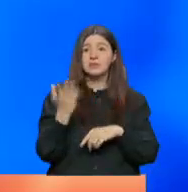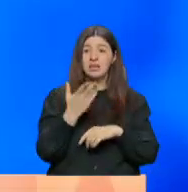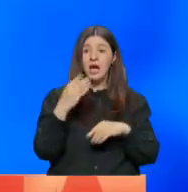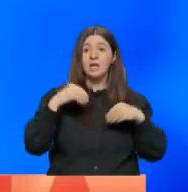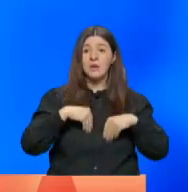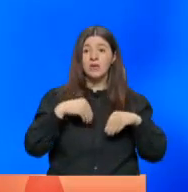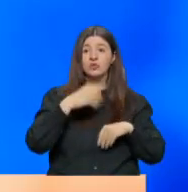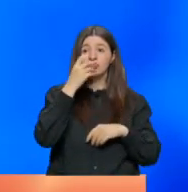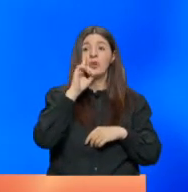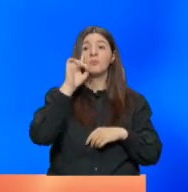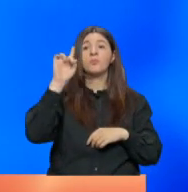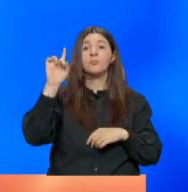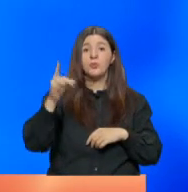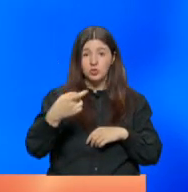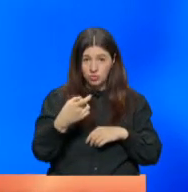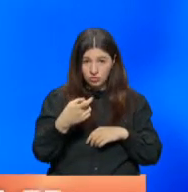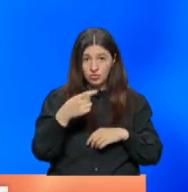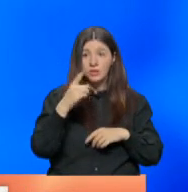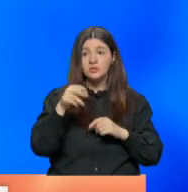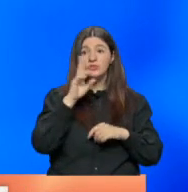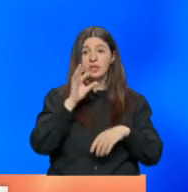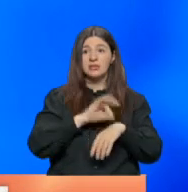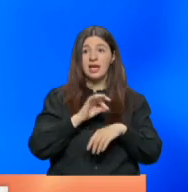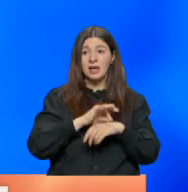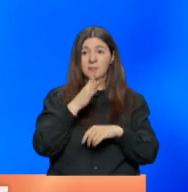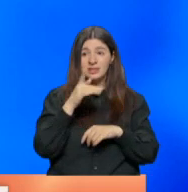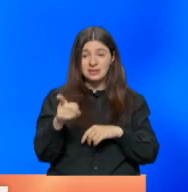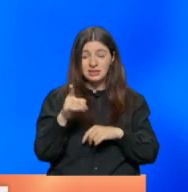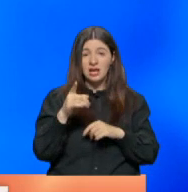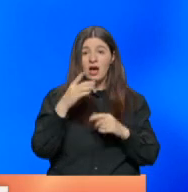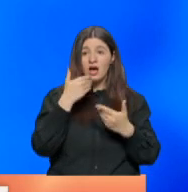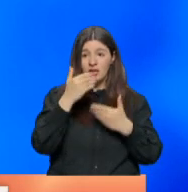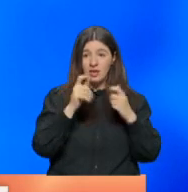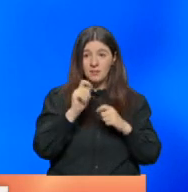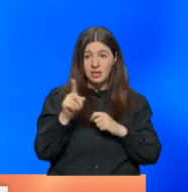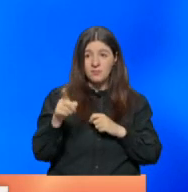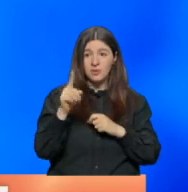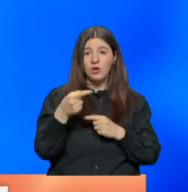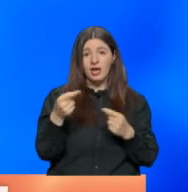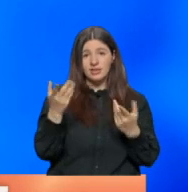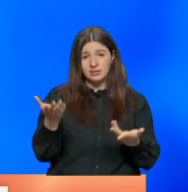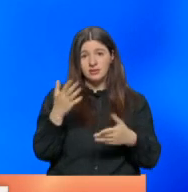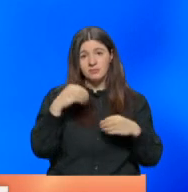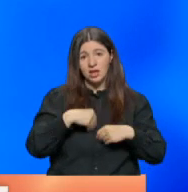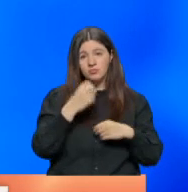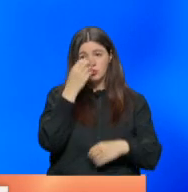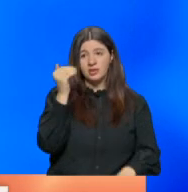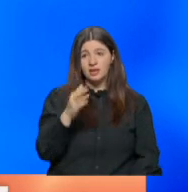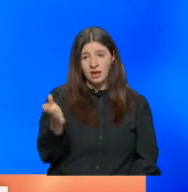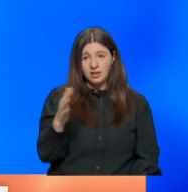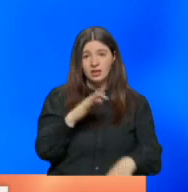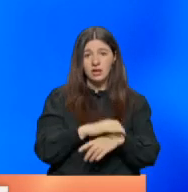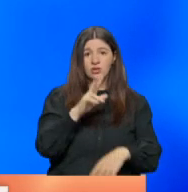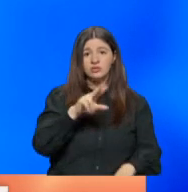maymun çiçeği hastalığı tespit edildi. Bir son dakika bilgisi aktaralım. bir o eksikti. Maymun çiçeği de geldi.